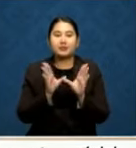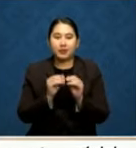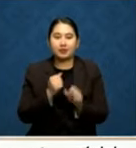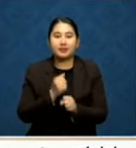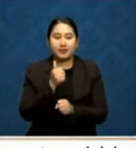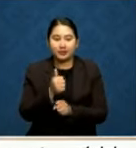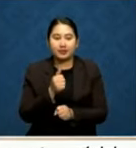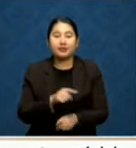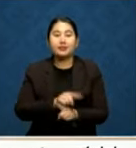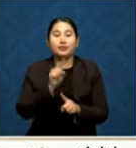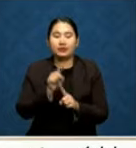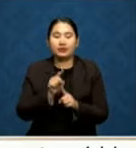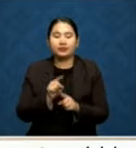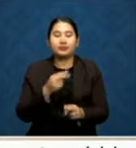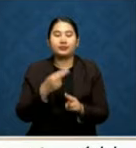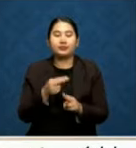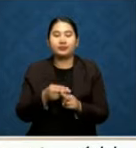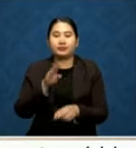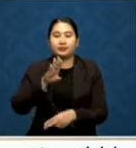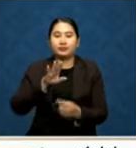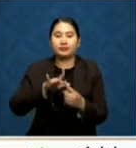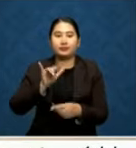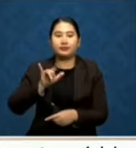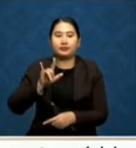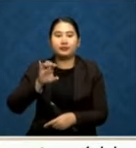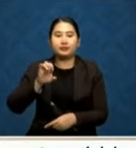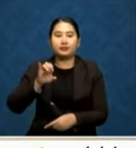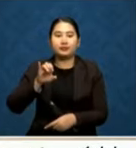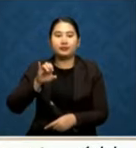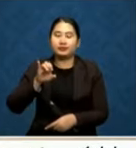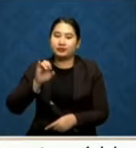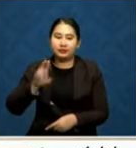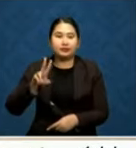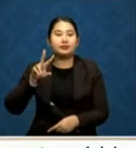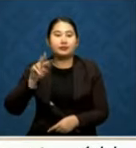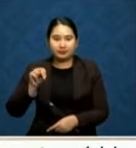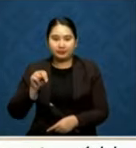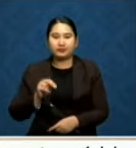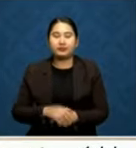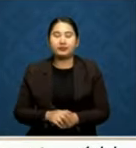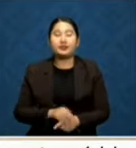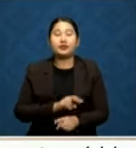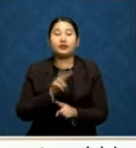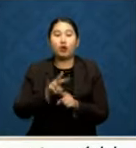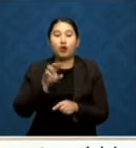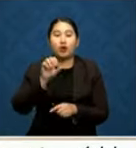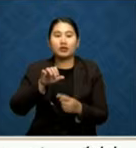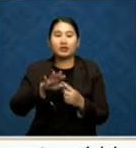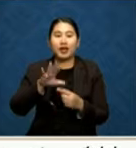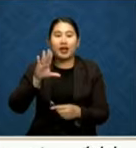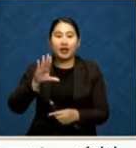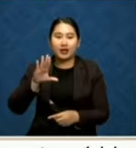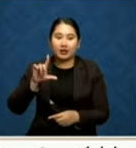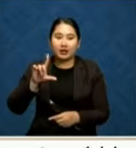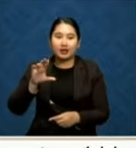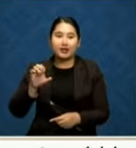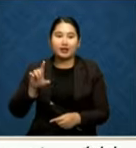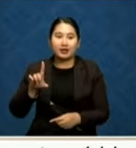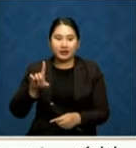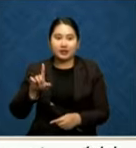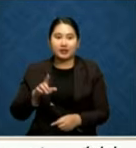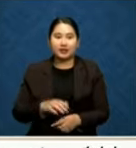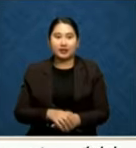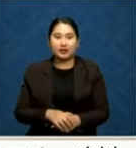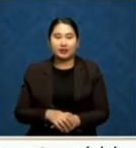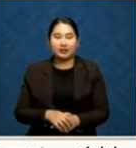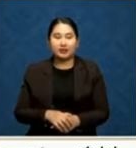ับท่านแรกนะครัท่านบุี่ณสสธรมปาทานสภาองคกรผู้บริโภคครัทานทสอง่านสาหี อ่องสมหวง electrolyการสำ